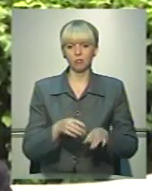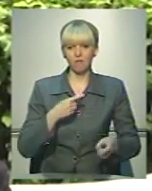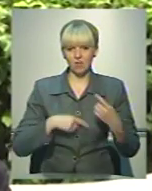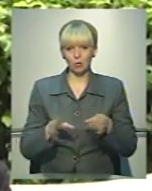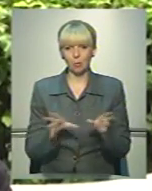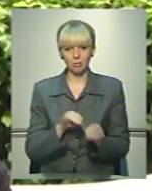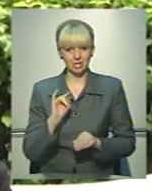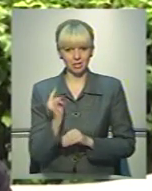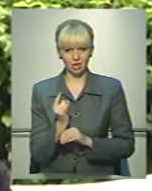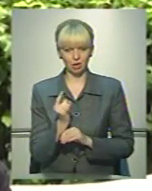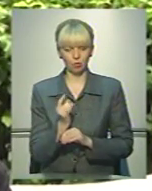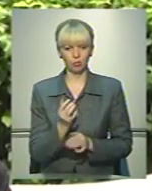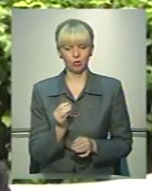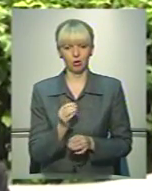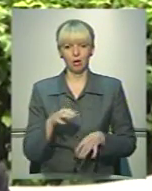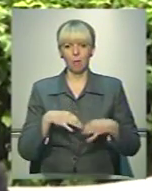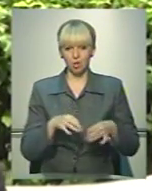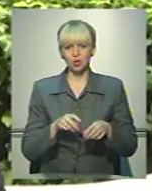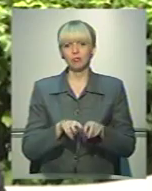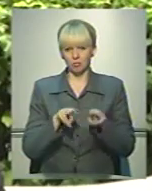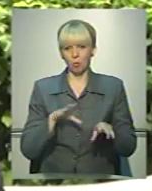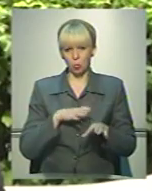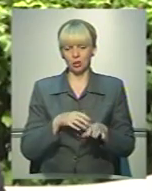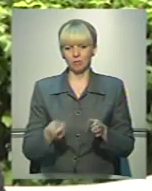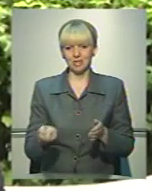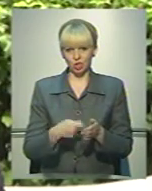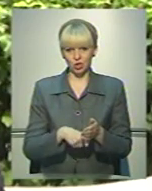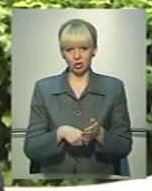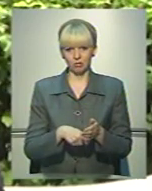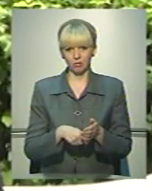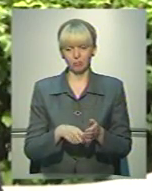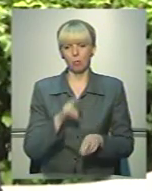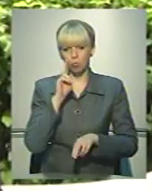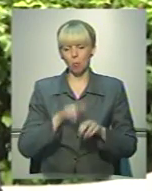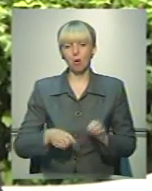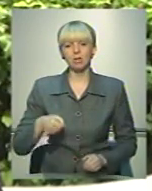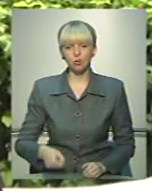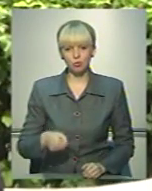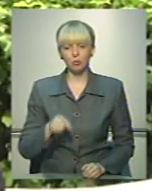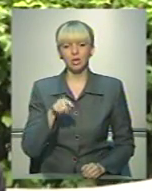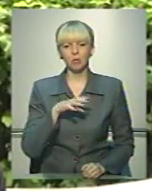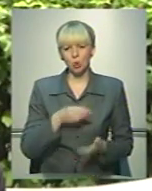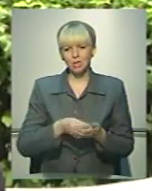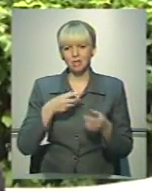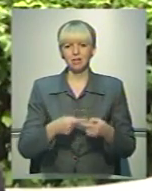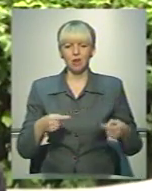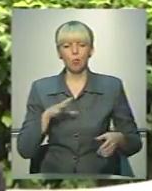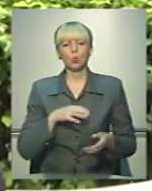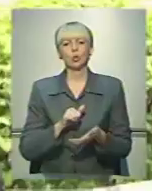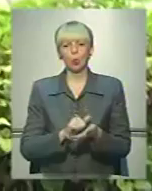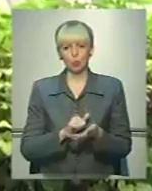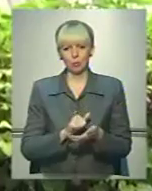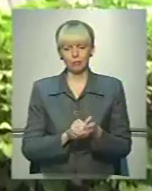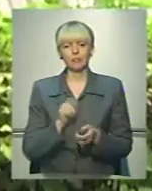вернулася з дитиною, і машина так само була зачинена, але пропала сумка, там були цінні речі, були